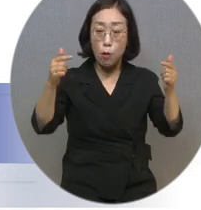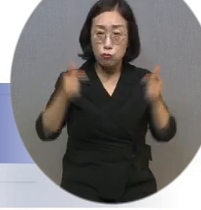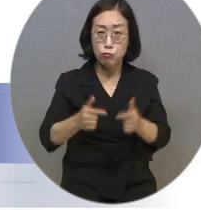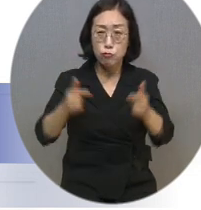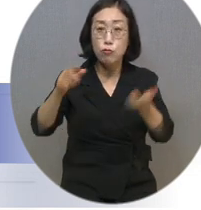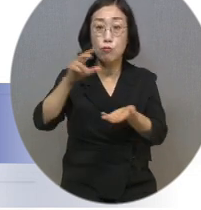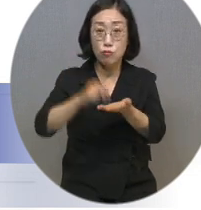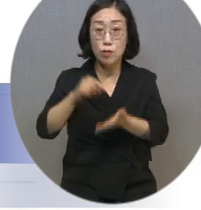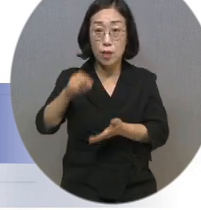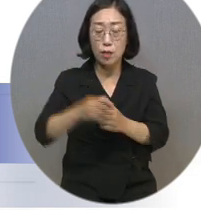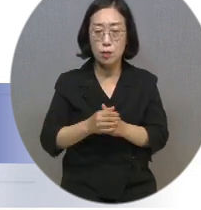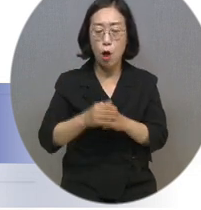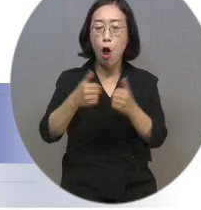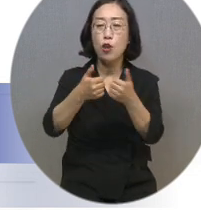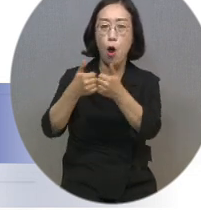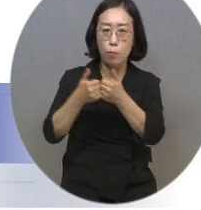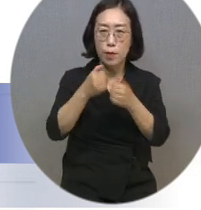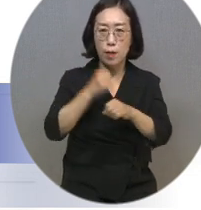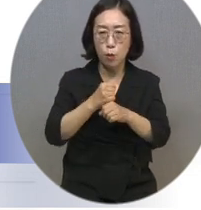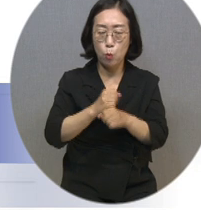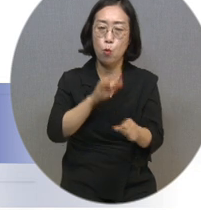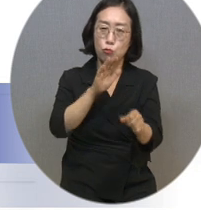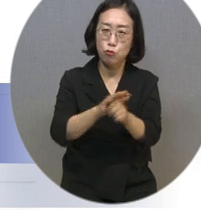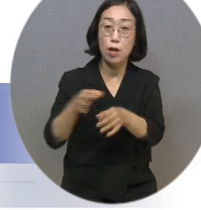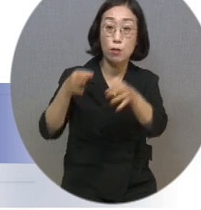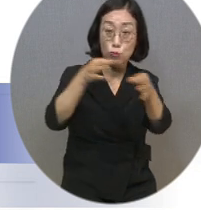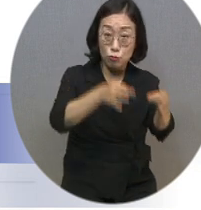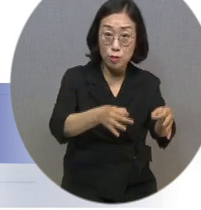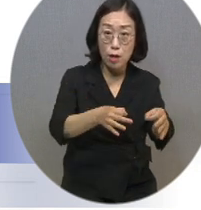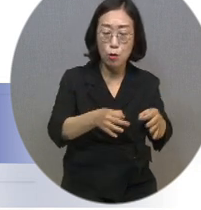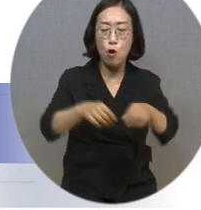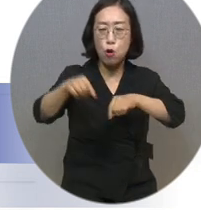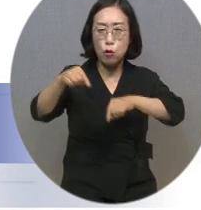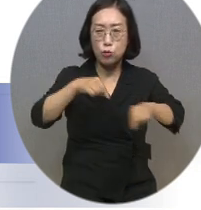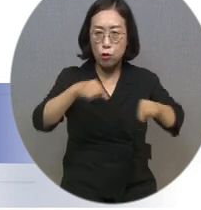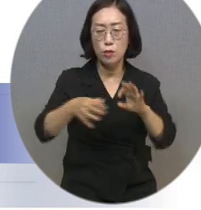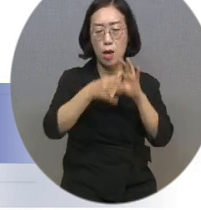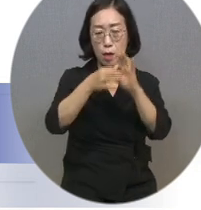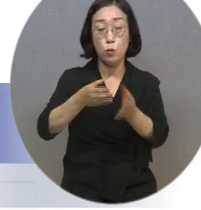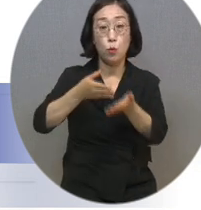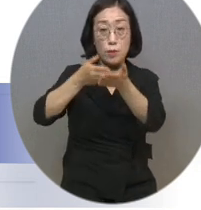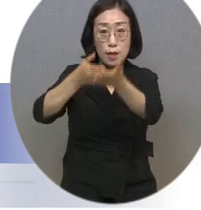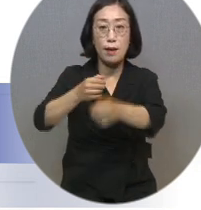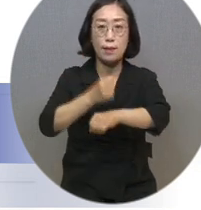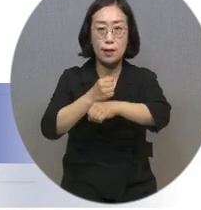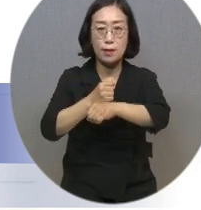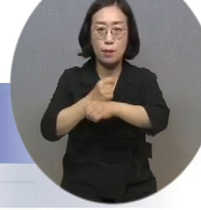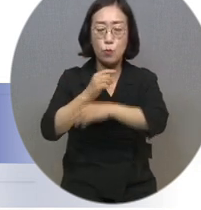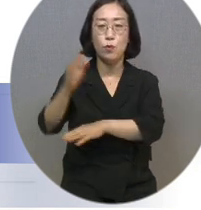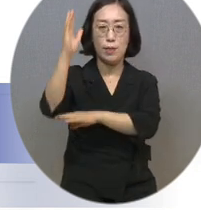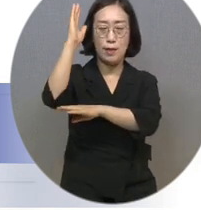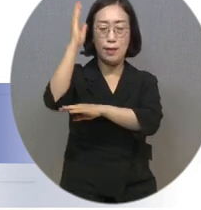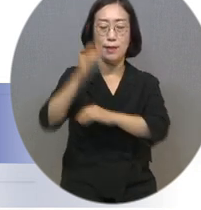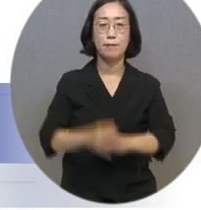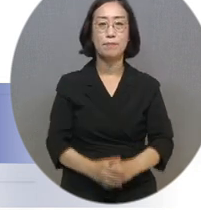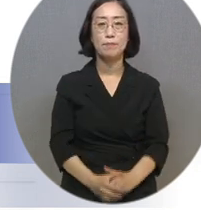소통하고 인구정책 등의 집중 투자와 정책 과제를 지속해서 제안하겠다고 말했습니다.